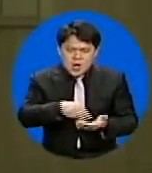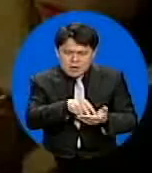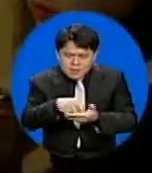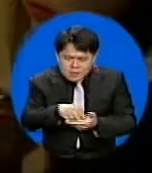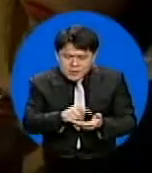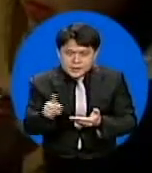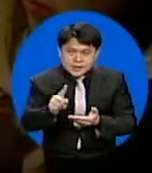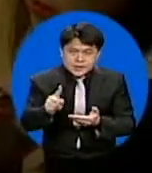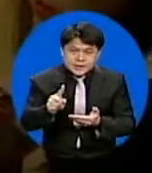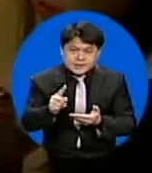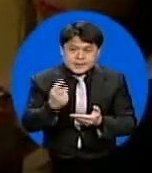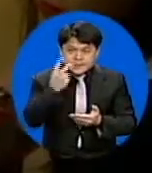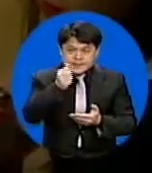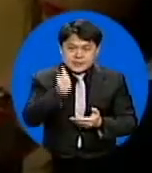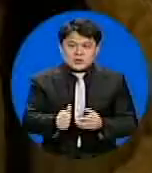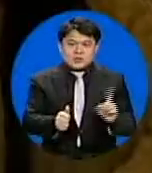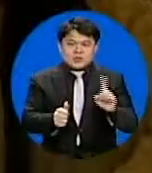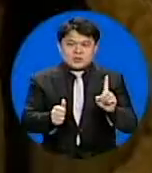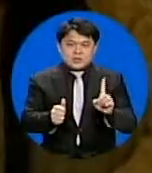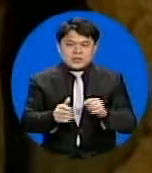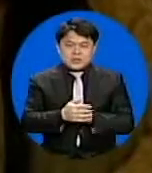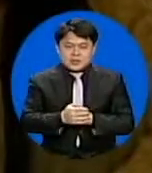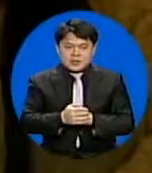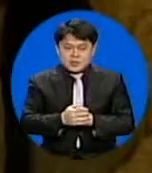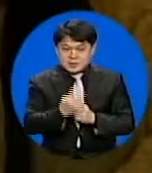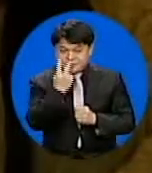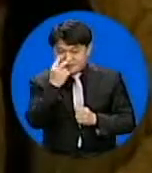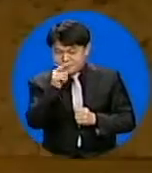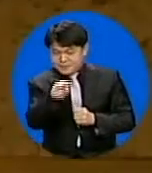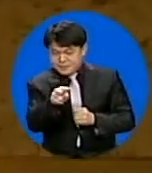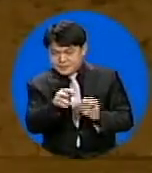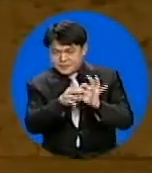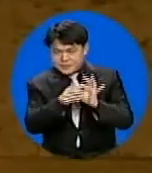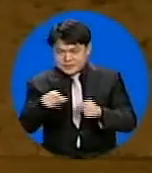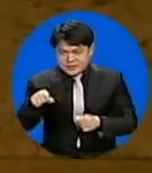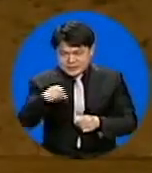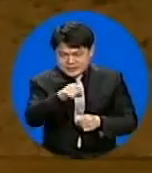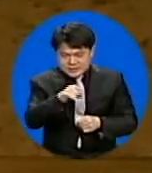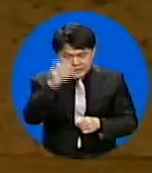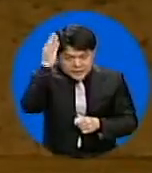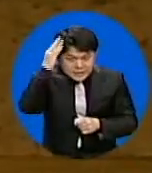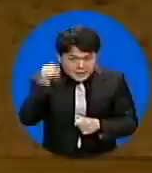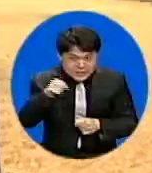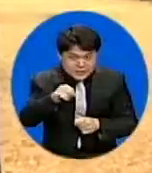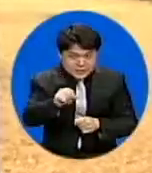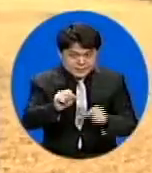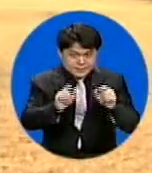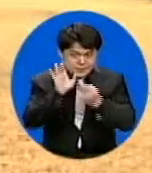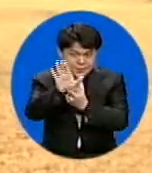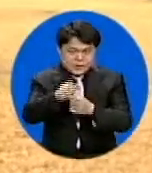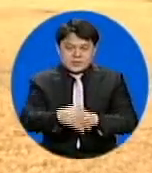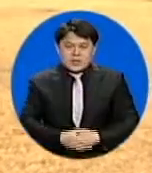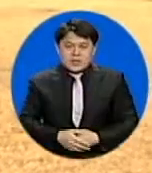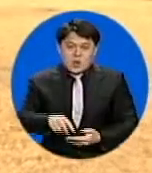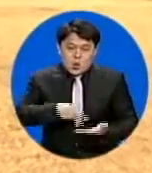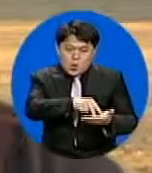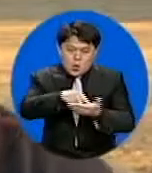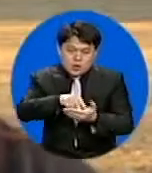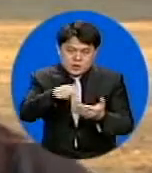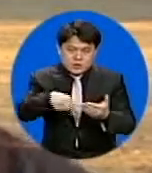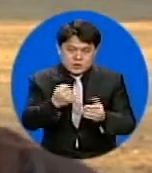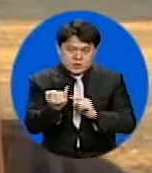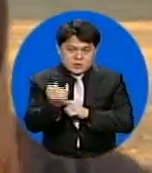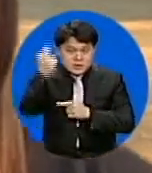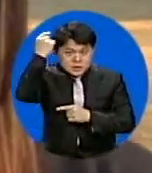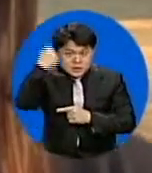이 청소년 감독은 주인공의 눈을 통해 개미로 표현하고 있습니다. 외로움 속에 여성이